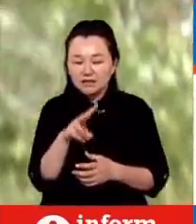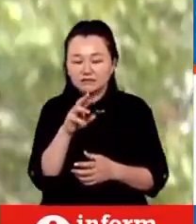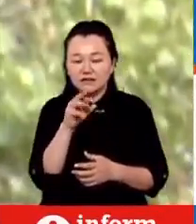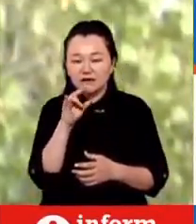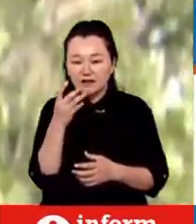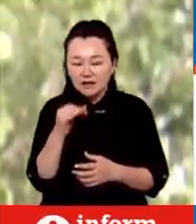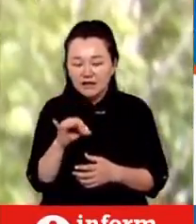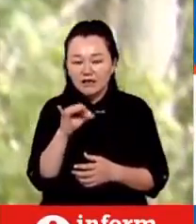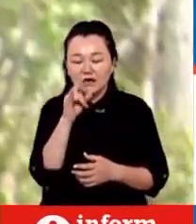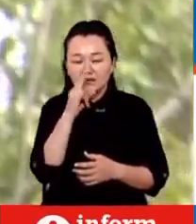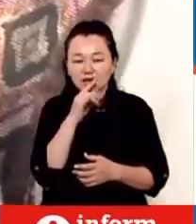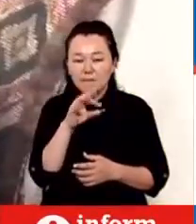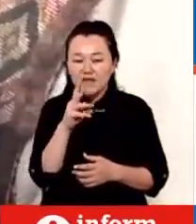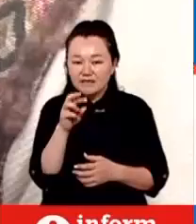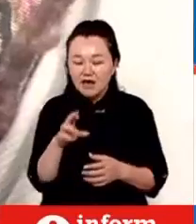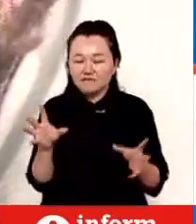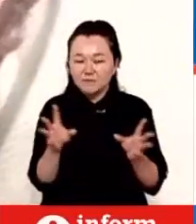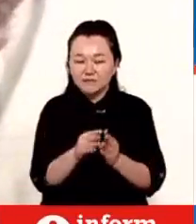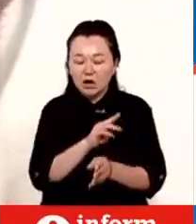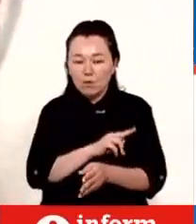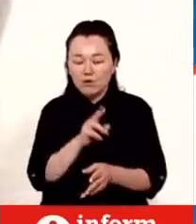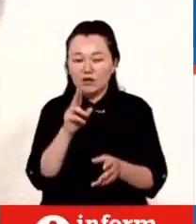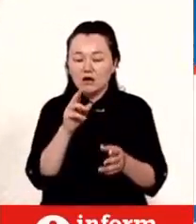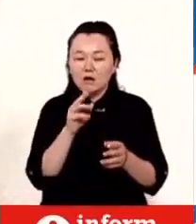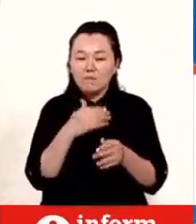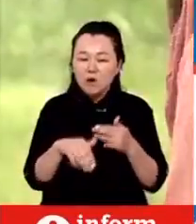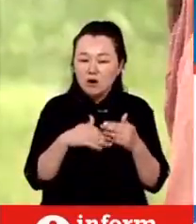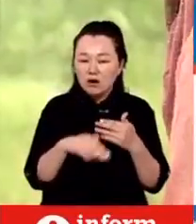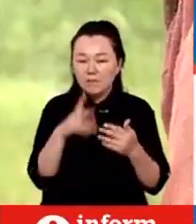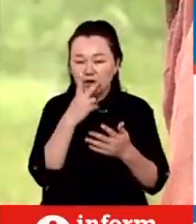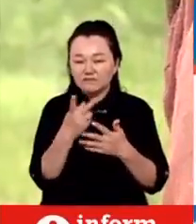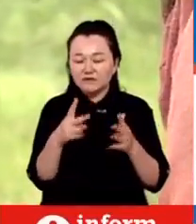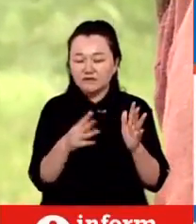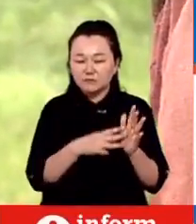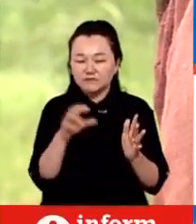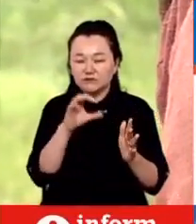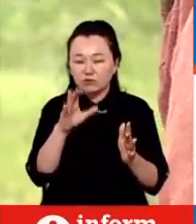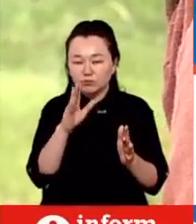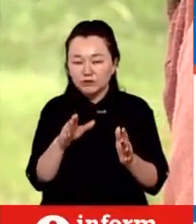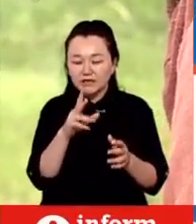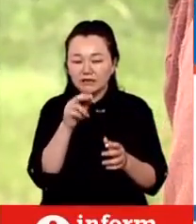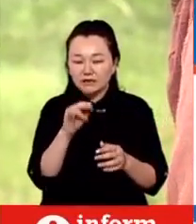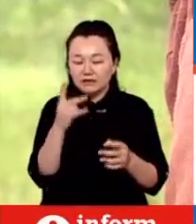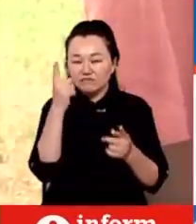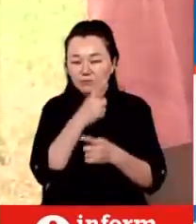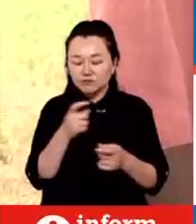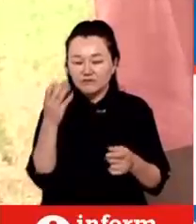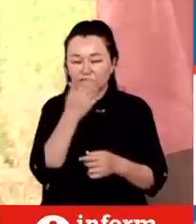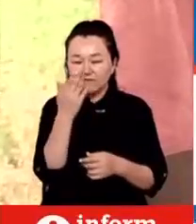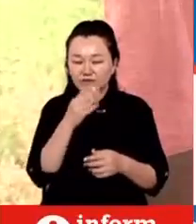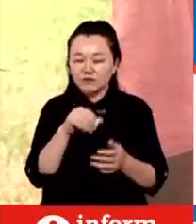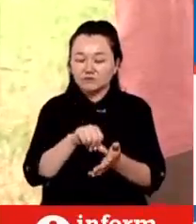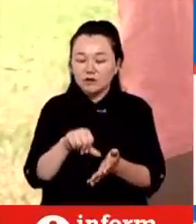San Ray Production и казак меди прокат полнометражки стартует уже 28 сентября генеральными информационными партнером фильма